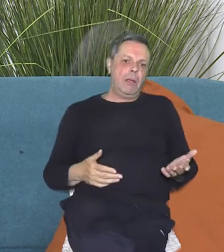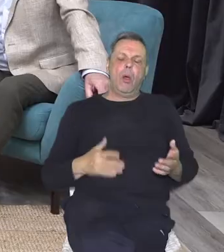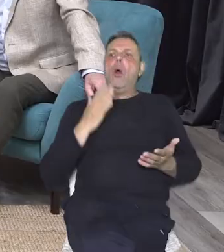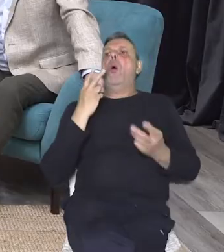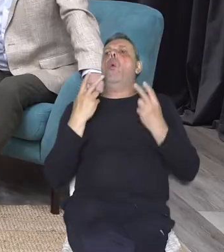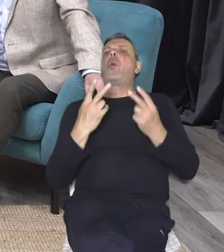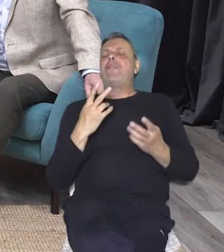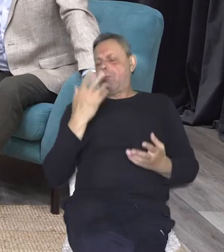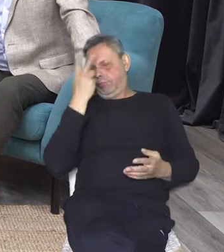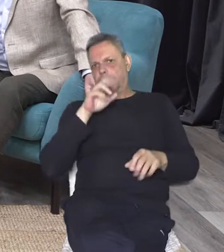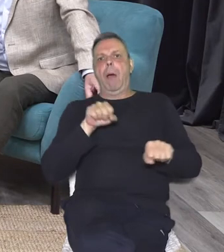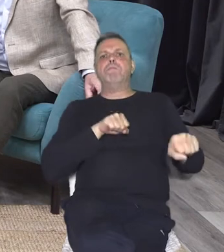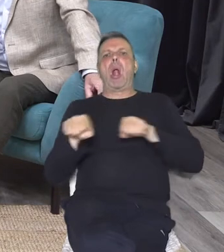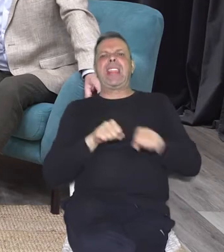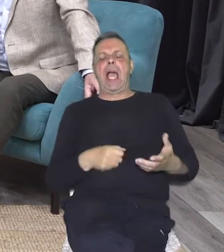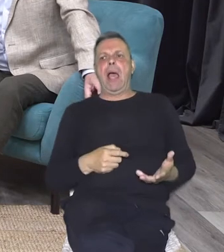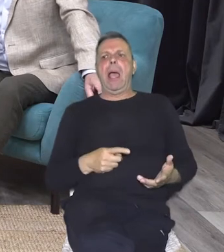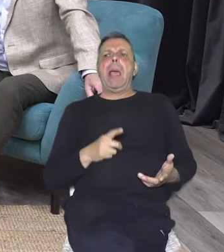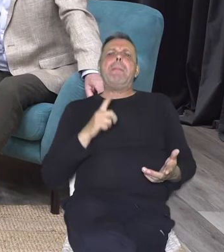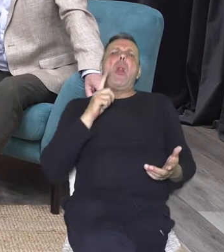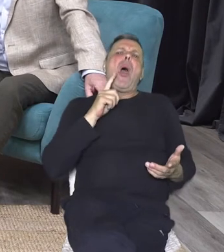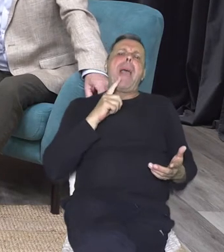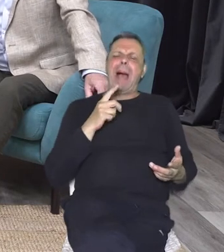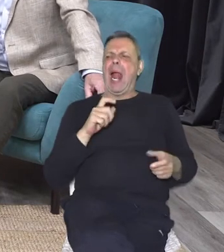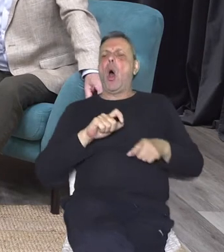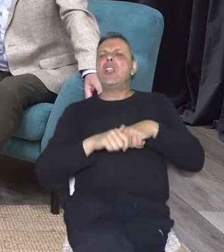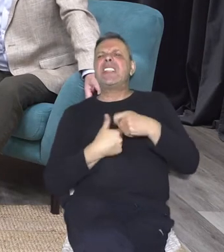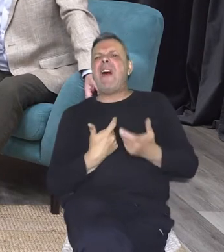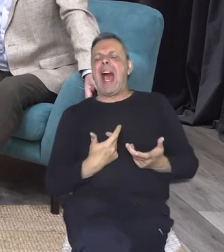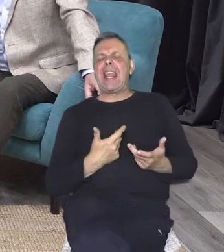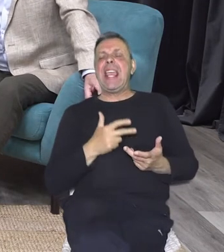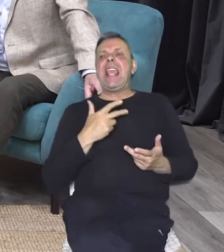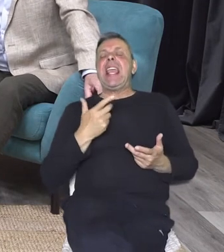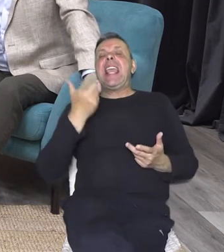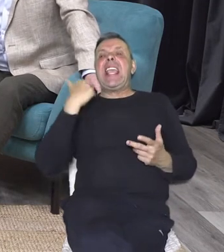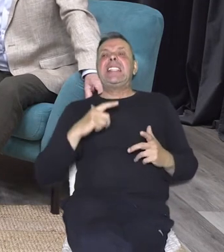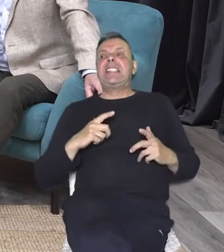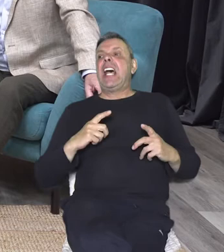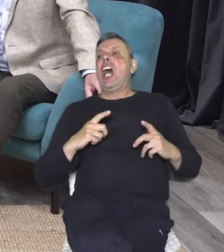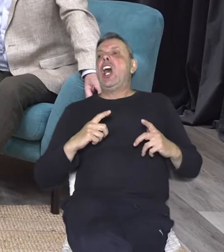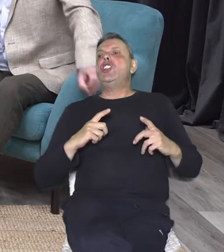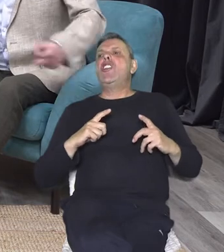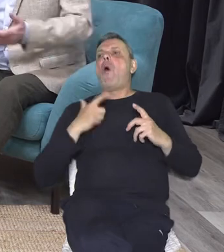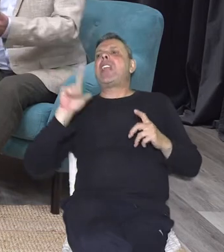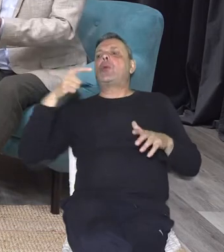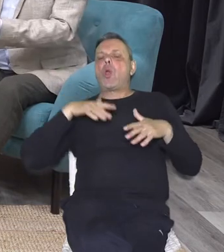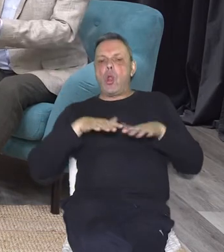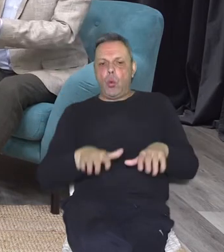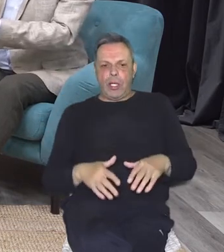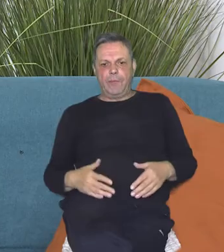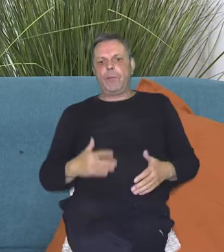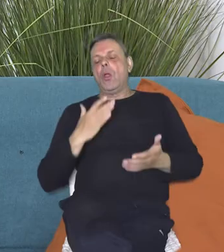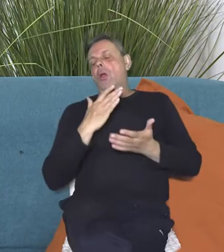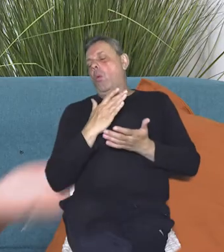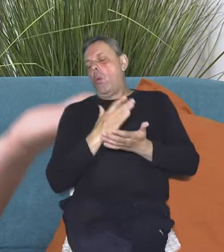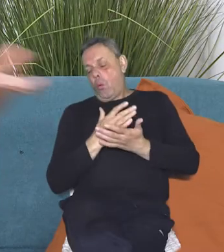uglavnom politički, kako bih rekla. Bilo je jako malo takvih nekih stvari iz takozvanog života, ništa iz crne kronike. Zato smo čitali